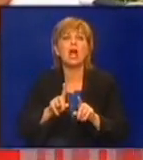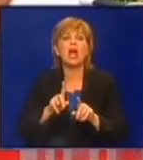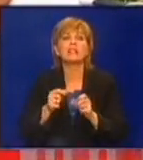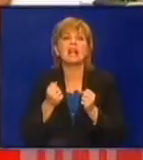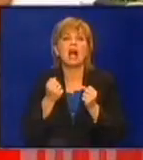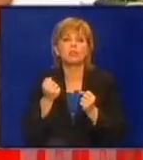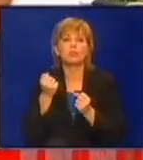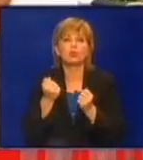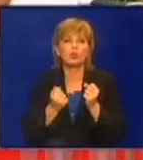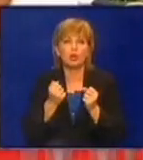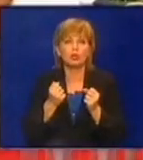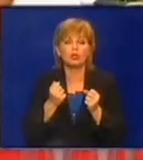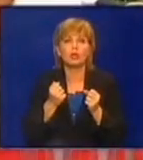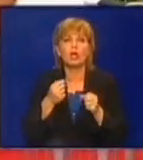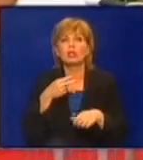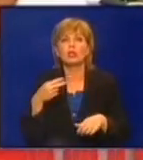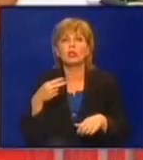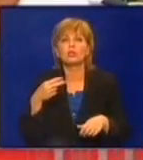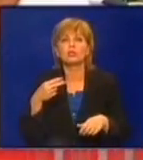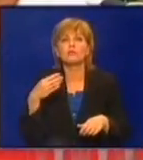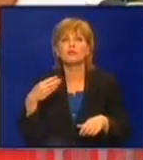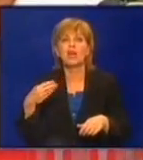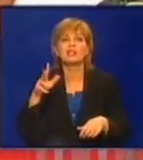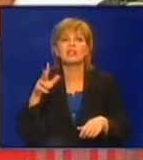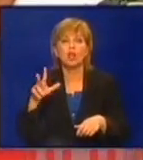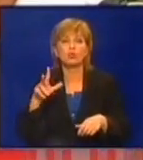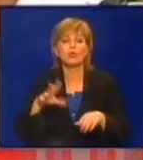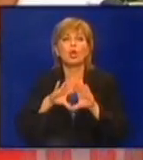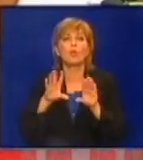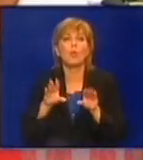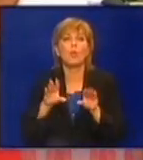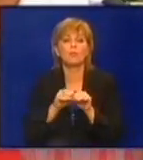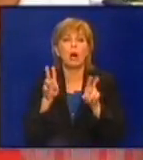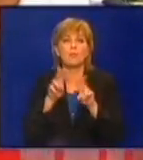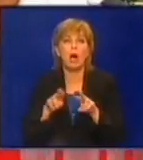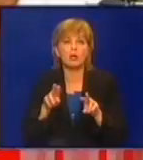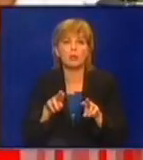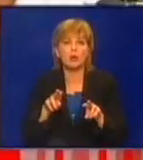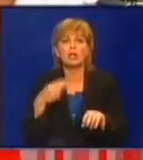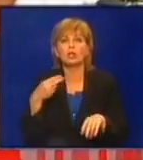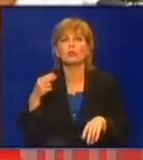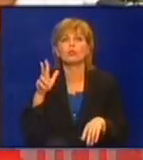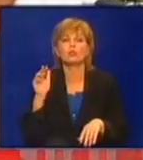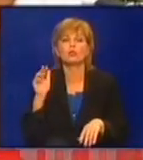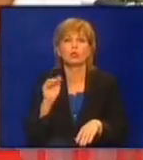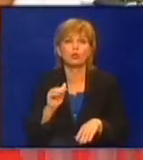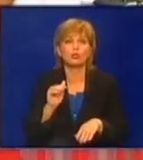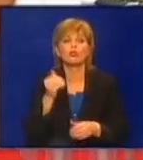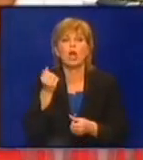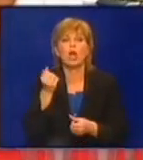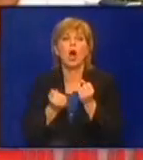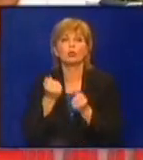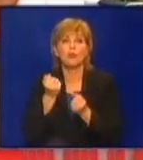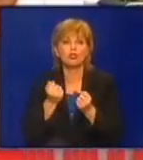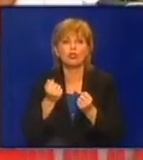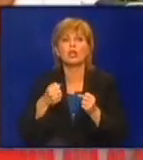reibumā 284 un kopumā ir pārbaudīti vairāk kā 28 tūkstoši automašīnu,